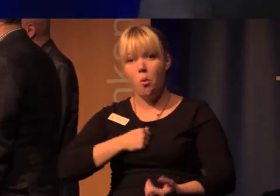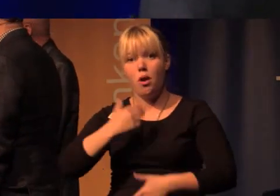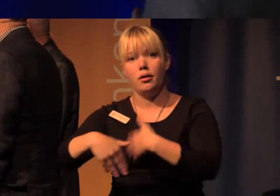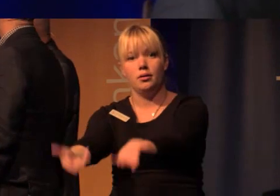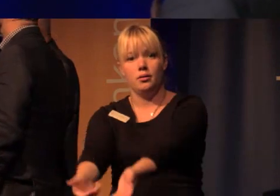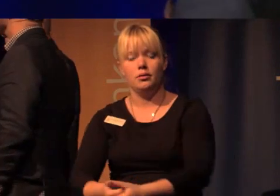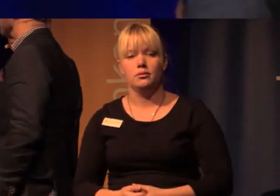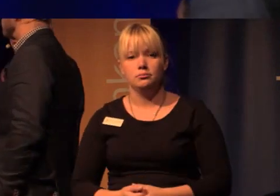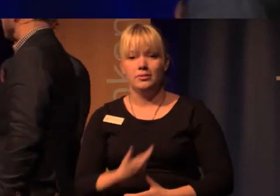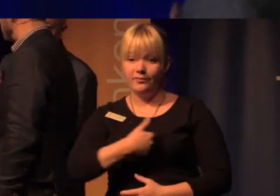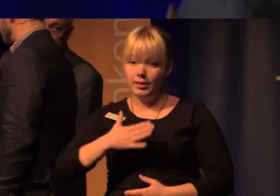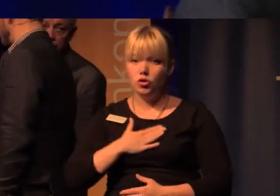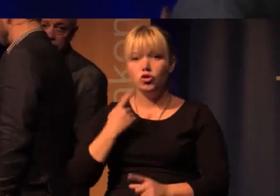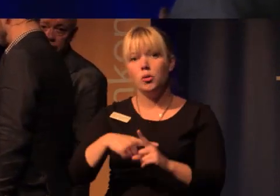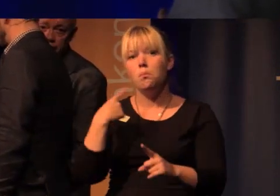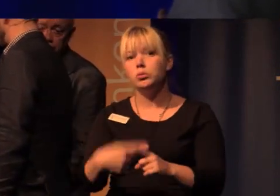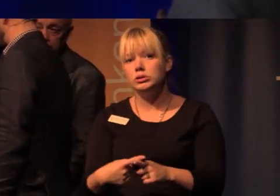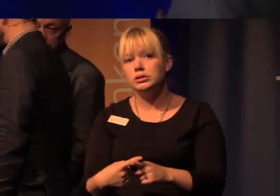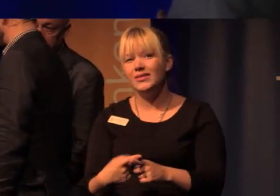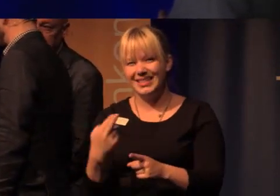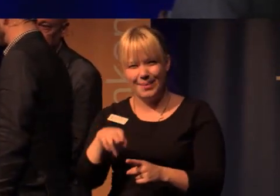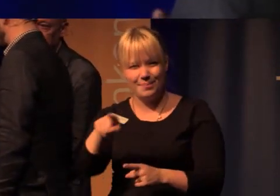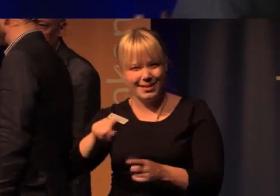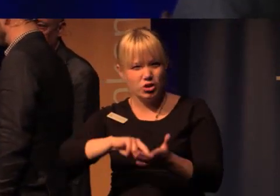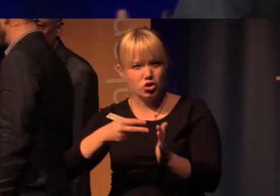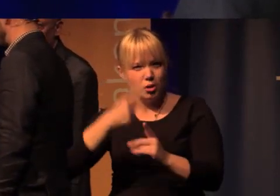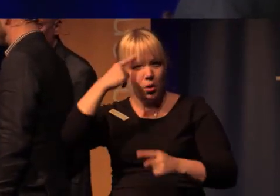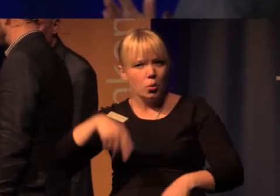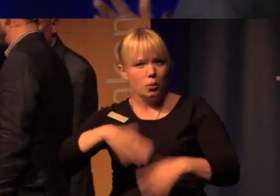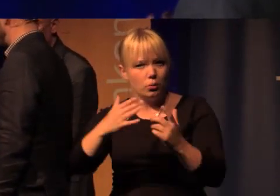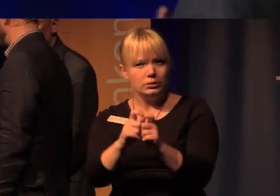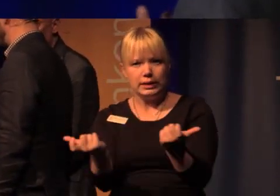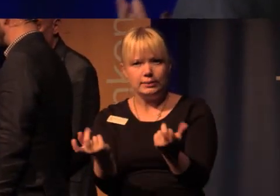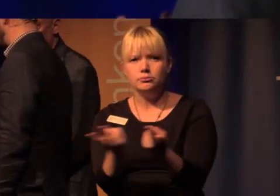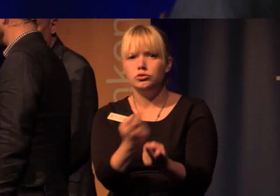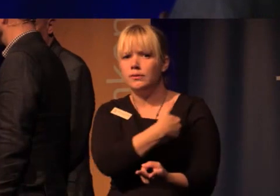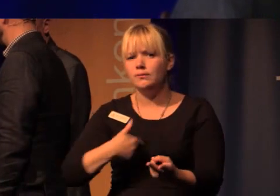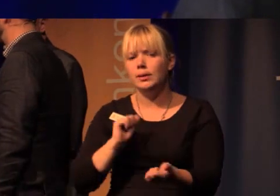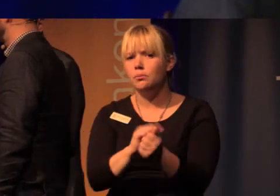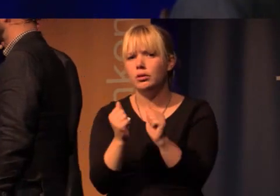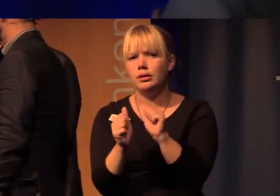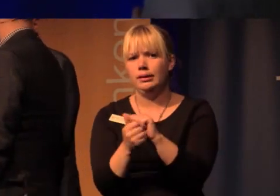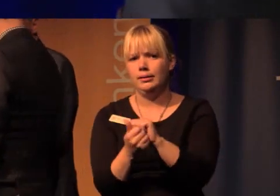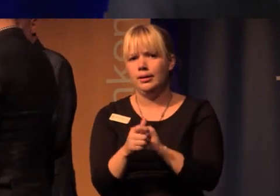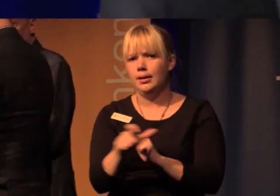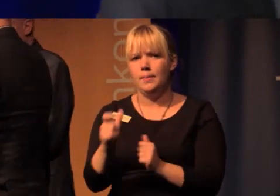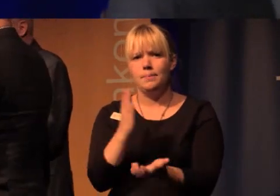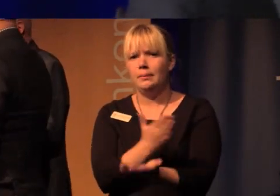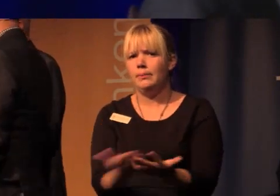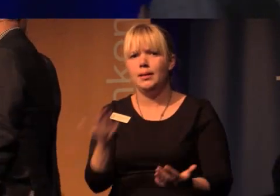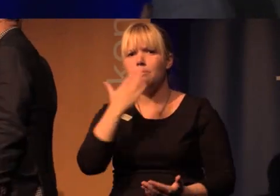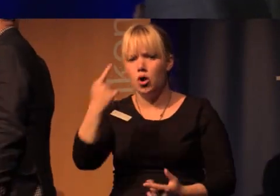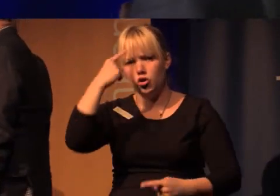ser vi positivt på exempelvis systemet kulturcheckar, som innebär att det inte är vi politiker som bestämmer vad som är bra kultur, utan det gör